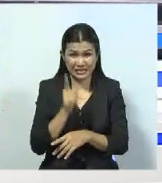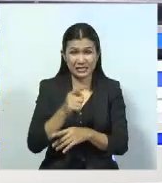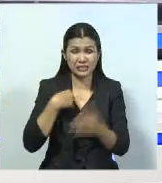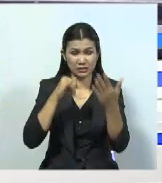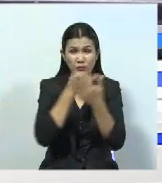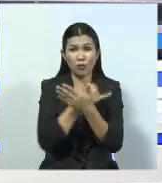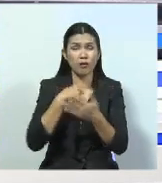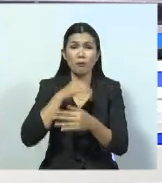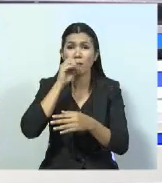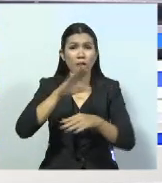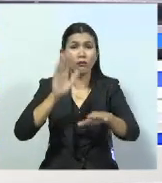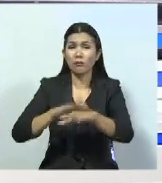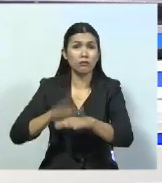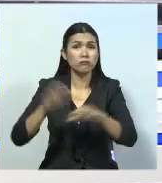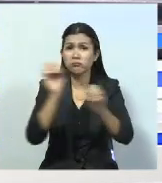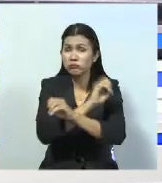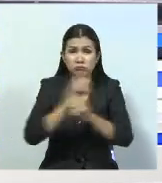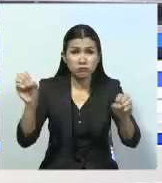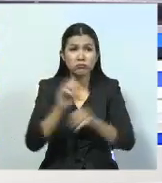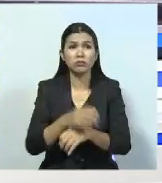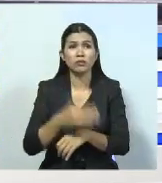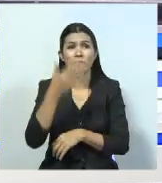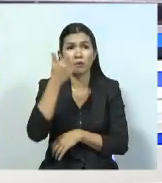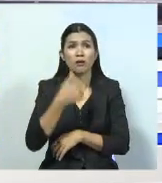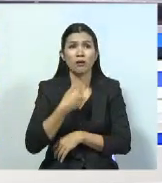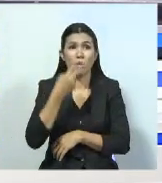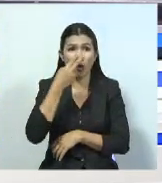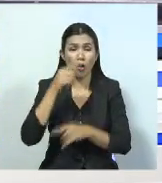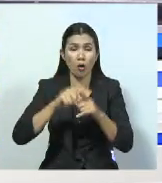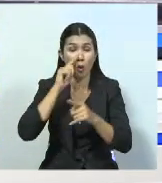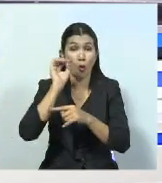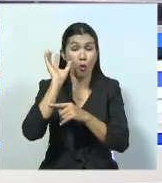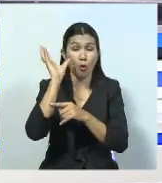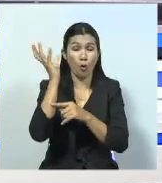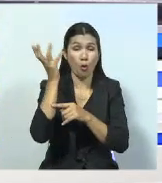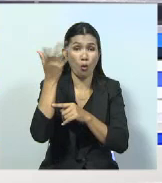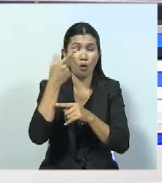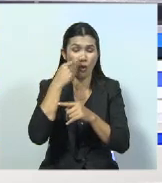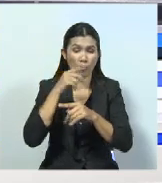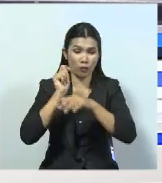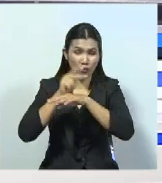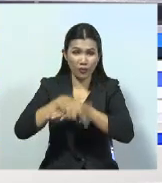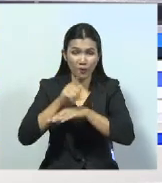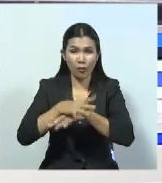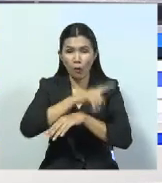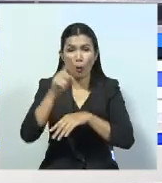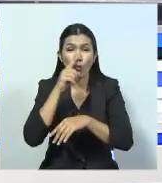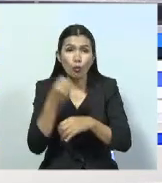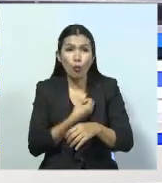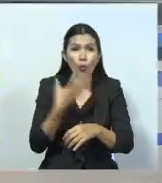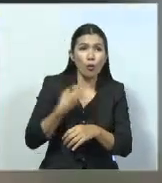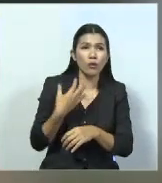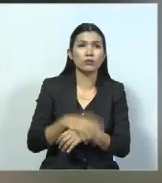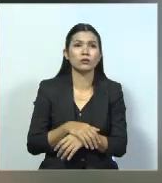จังหวัดไม่ได้มีการประกาศแจ้งเตือนเลยเกรงว่าพอเห็นการแชร์ในโลกออนไลน์แล้วประชาชนจะเกิดความแตกตื่นค่ะ